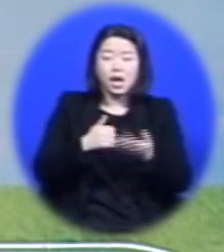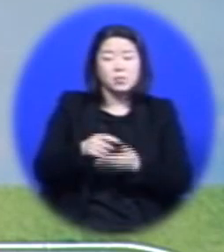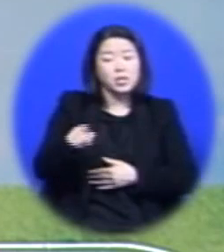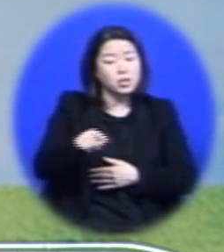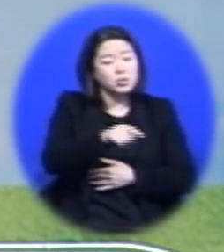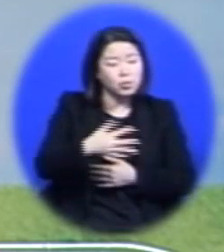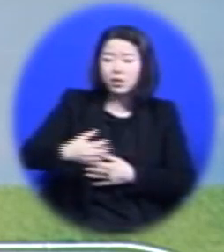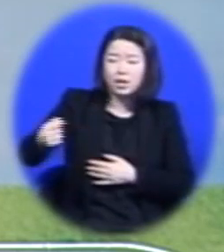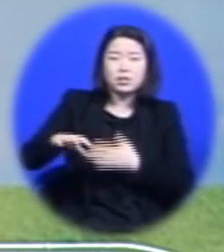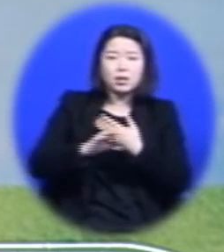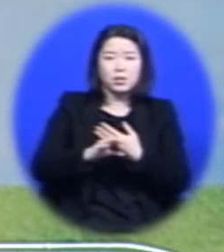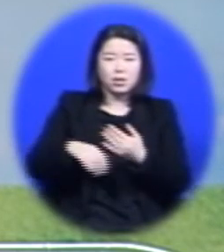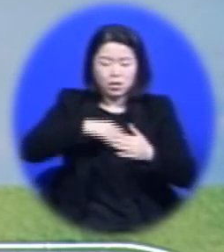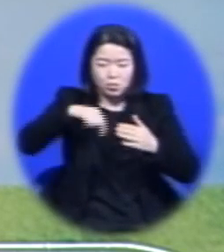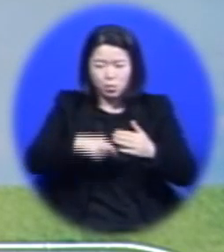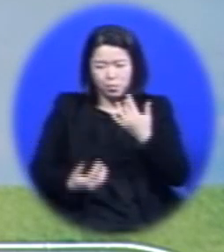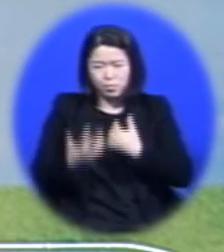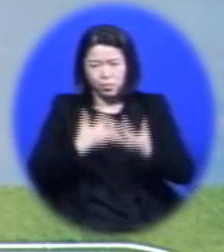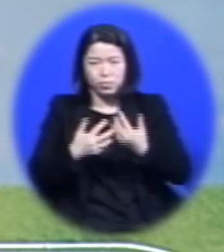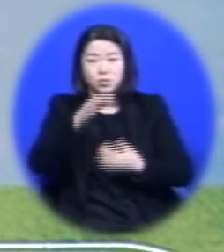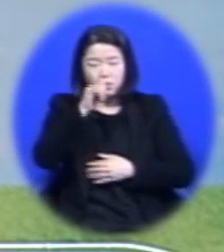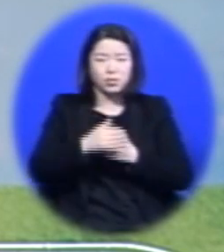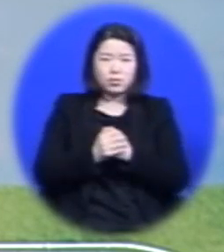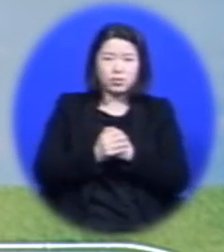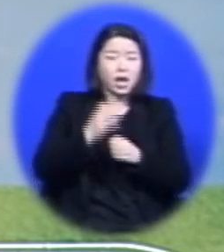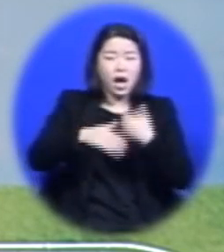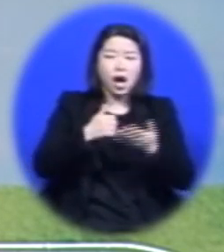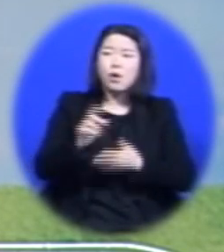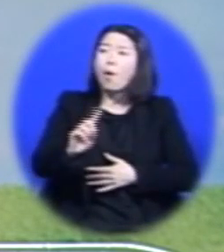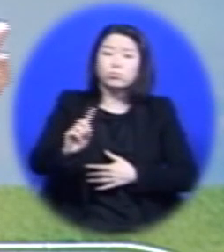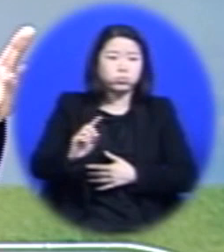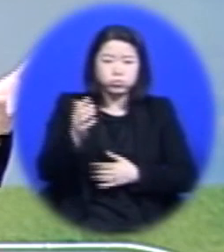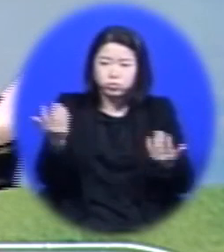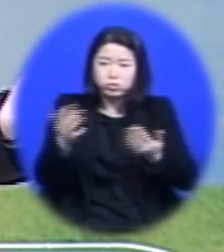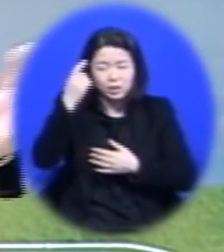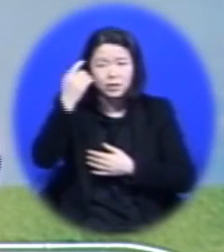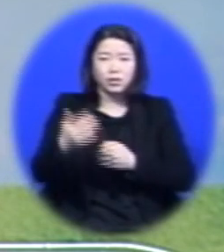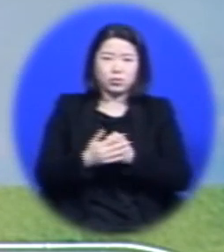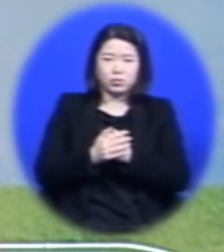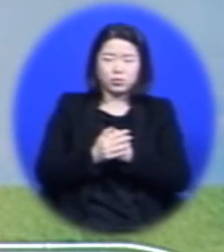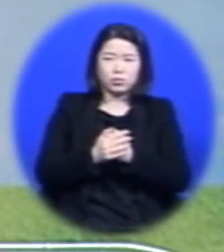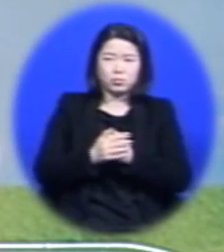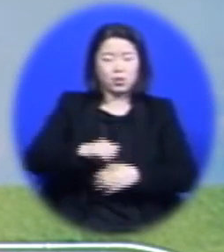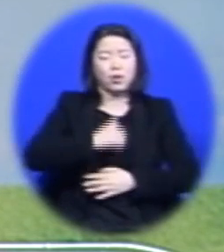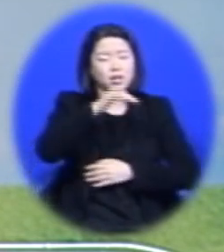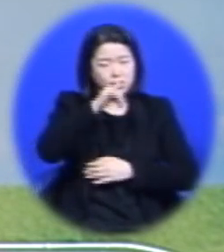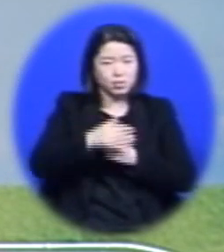가져가지 기자가 뭐 막 속이 뒤집어 지기 시작합니다 와 난 이게 무슨 일이에요 도대체 이렇게 돼요